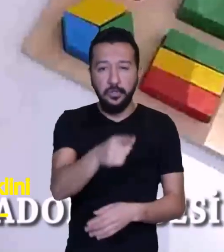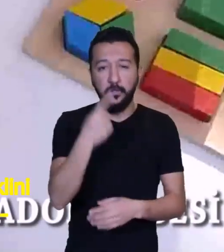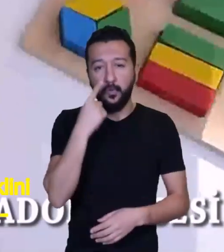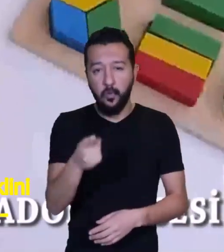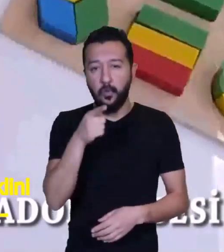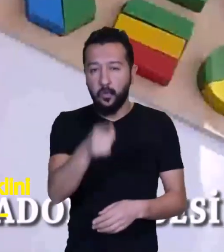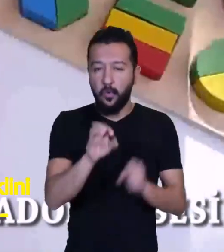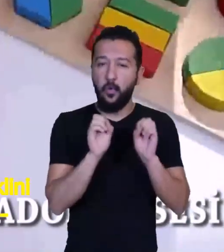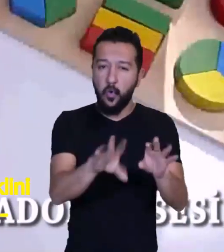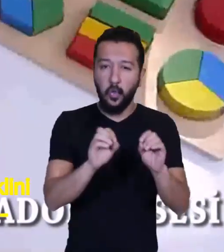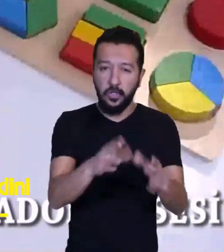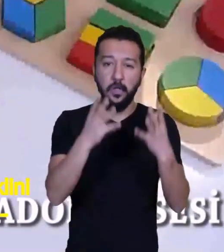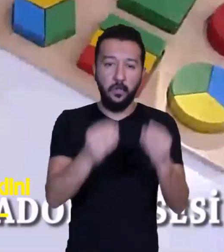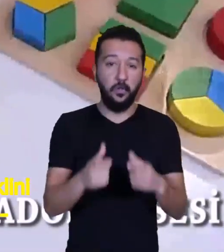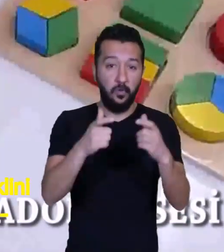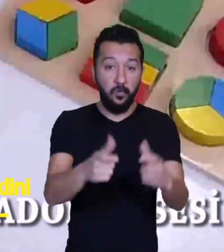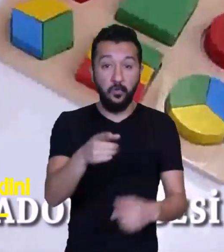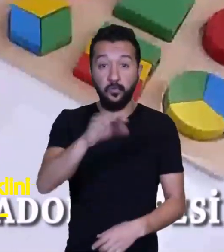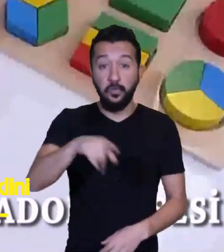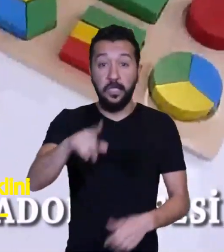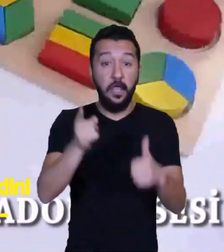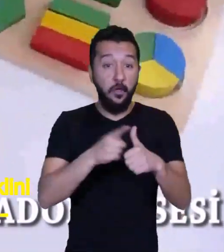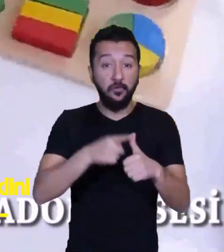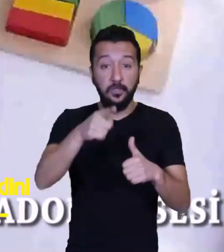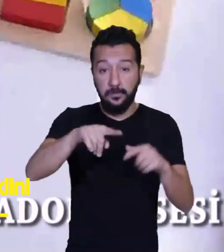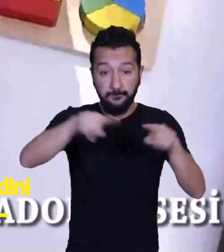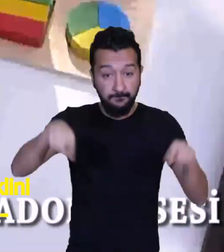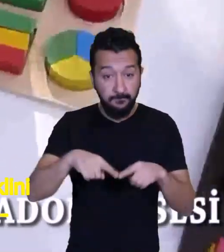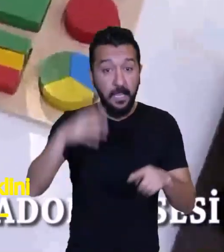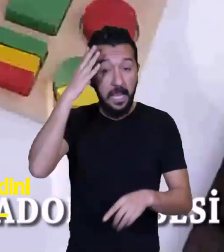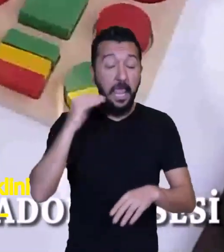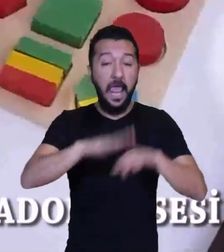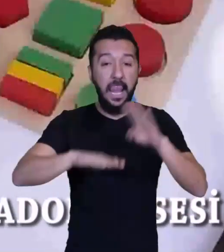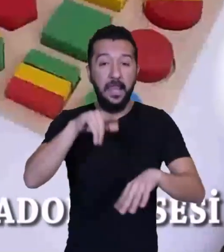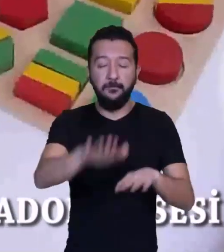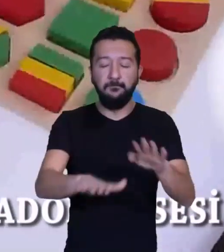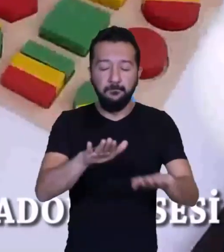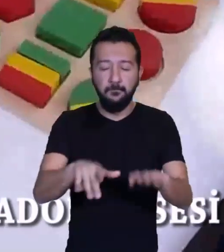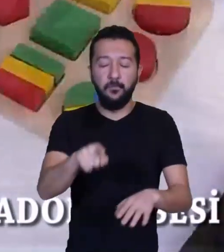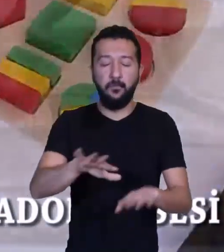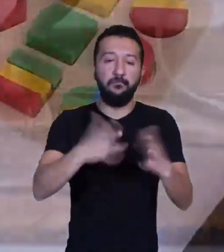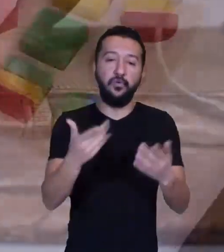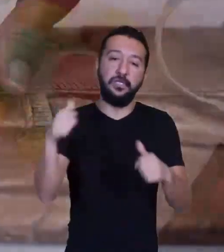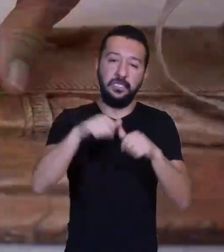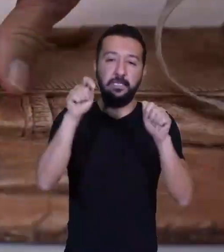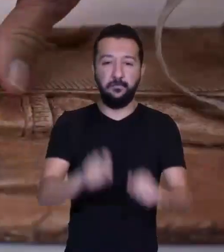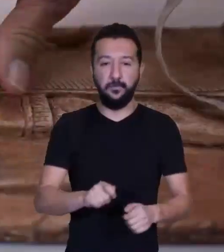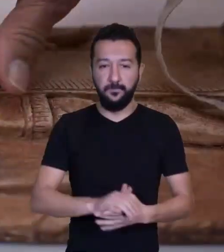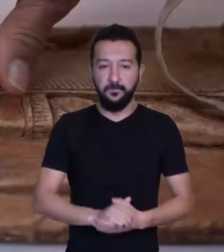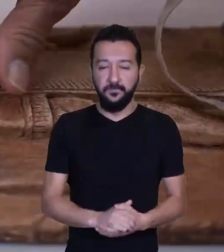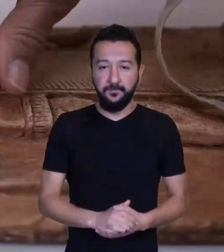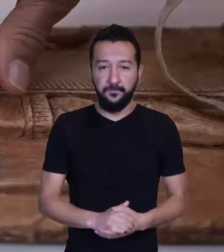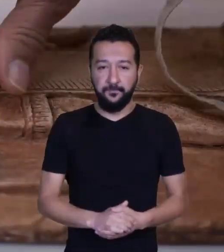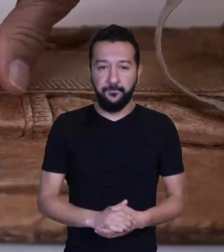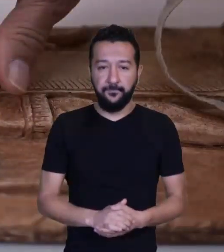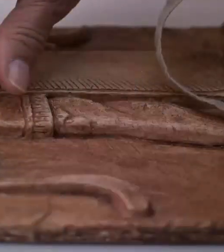şeklinde getiriyoruz önüne. Çocuk ilk önce şeklini bir kavruyor elleriyle. Ondan sonra bozuyor. Evet. Orta parmağında ince bir